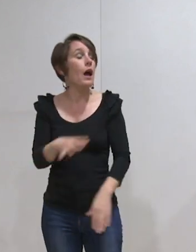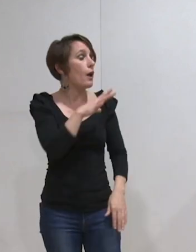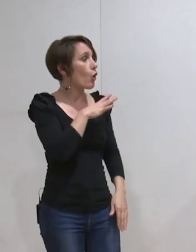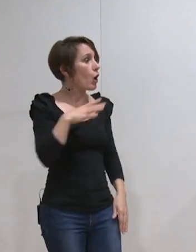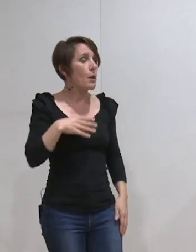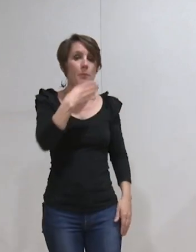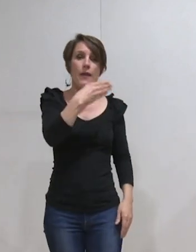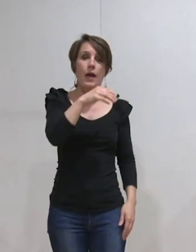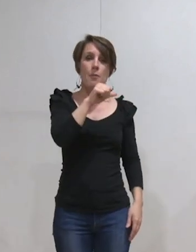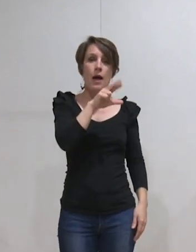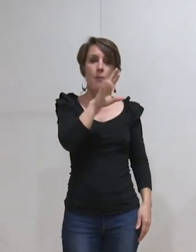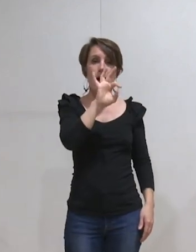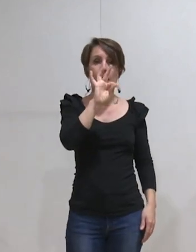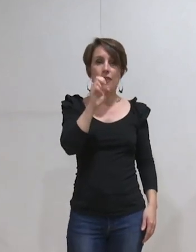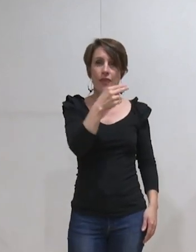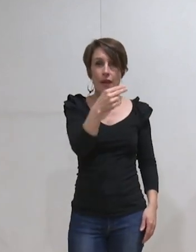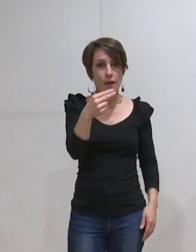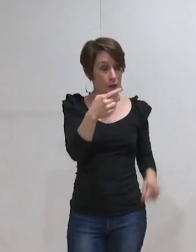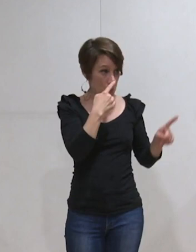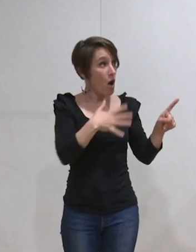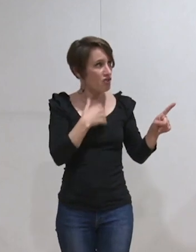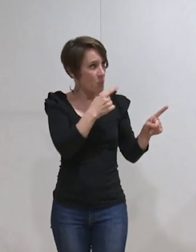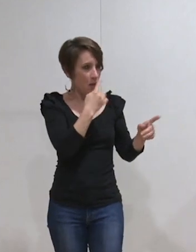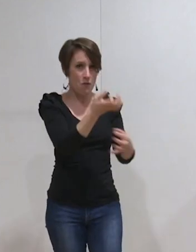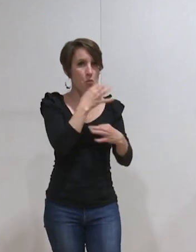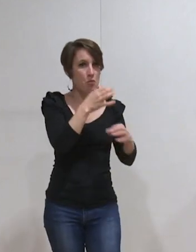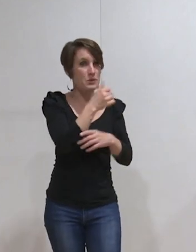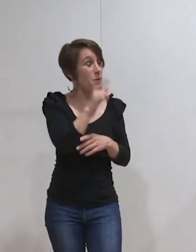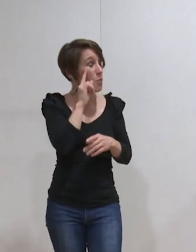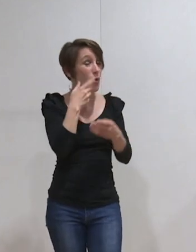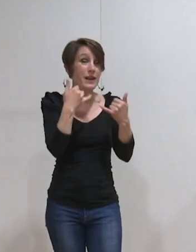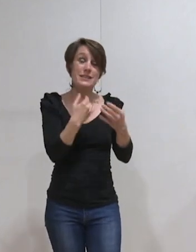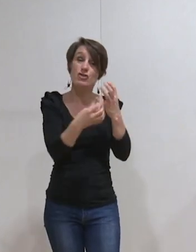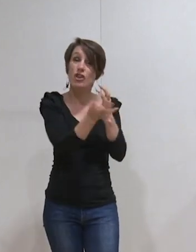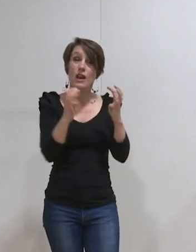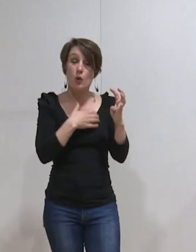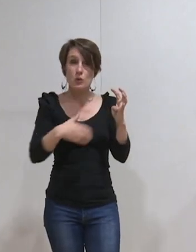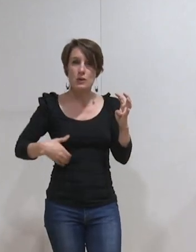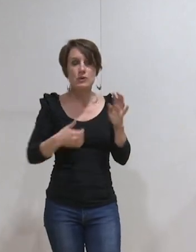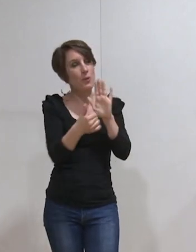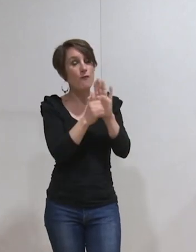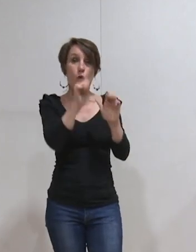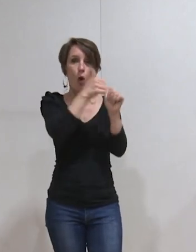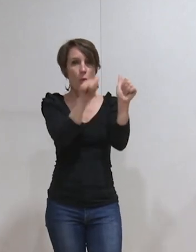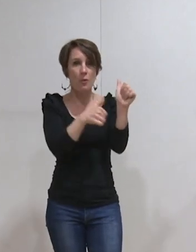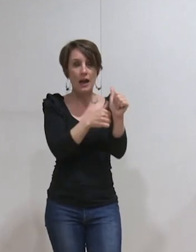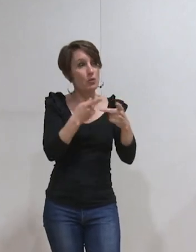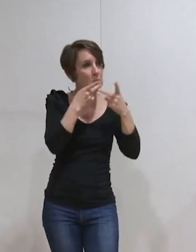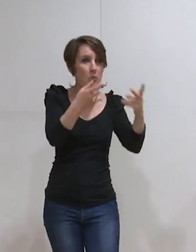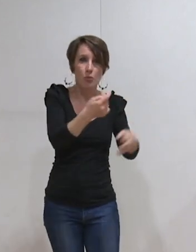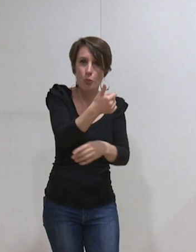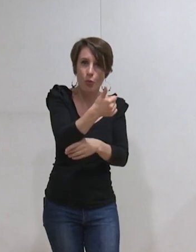trouve que vraiment c'est bien quand vous prenez la parole un peu plus parce qu'on vous entend pas beaucoup au conseil municipal pour une première adjointe et je trouve c'est très